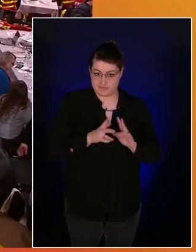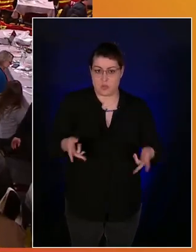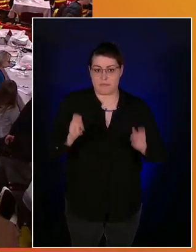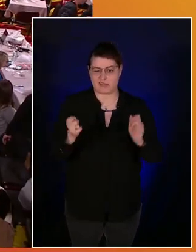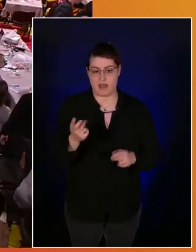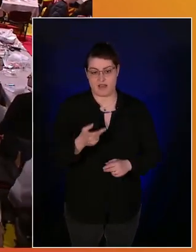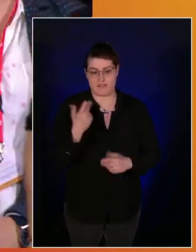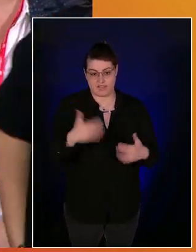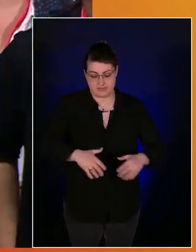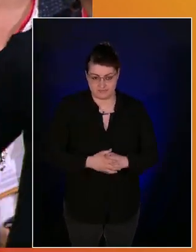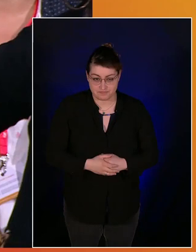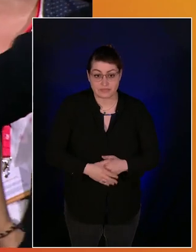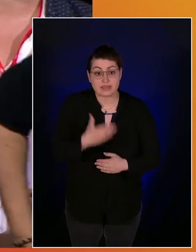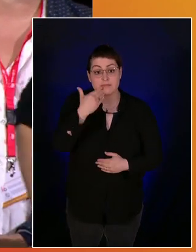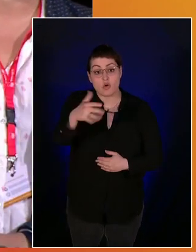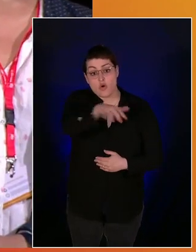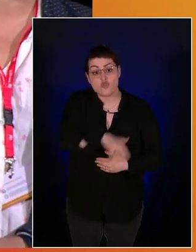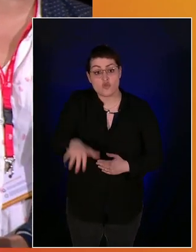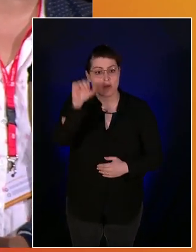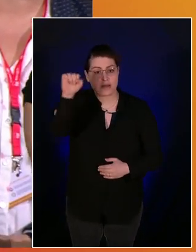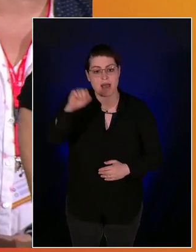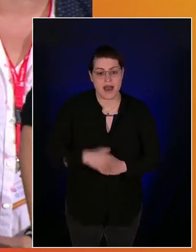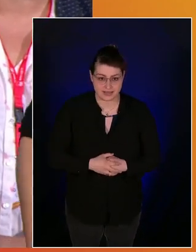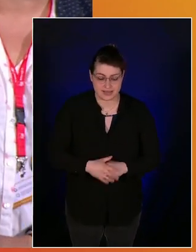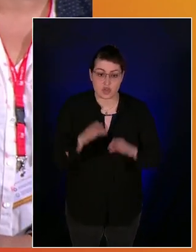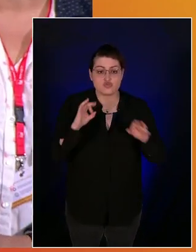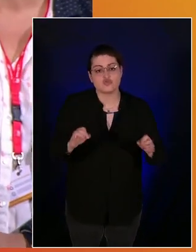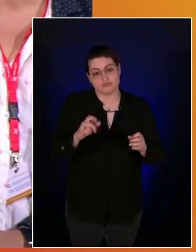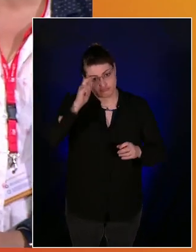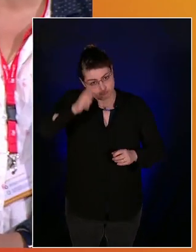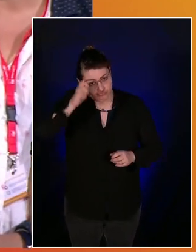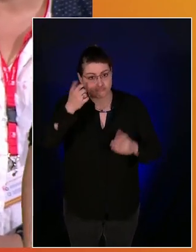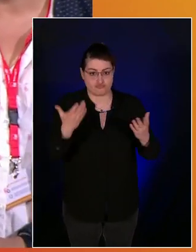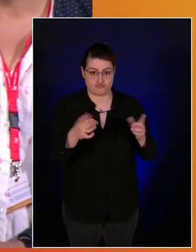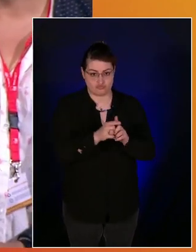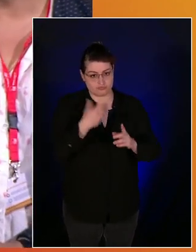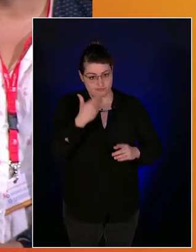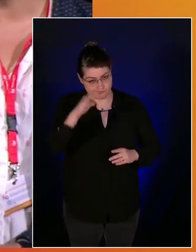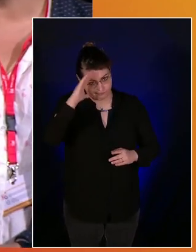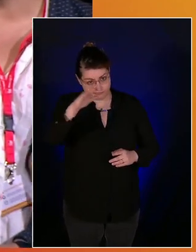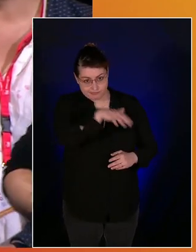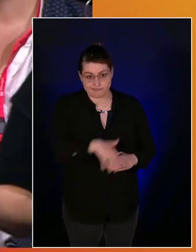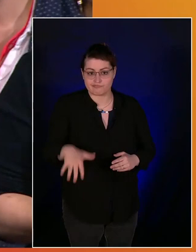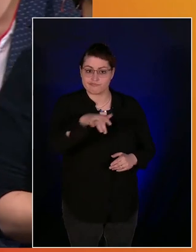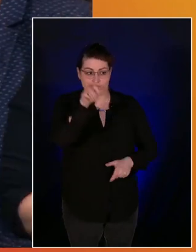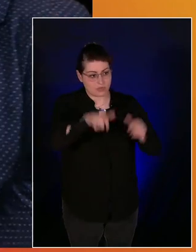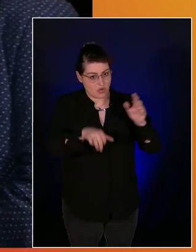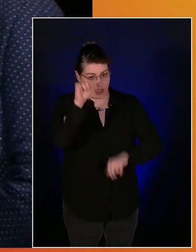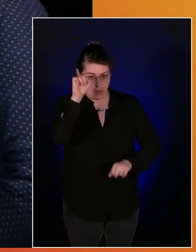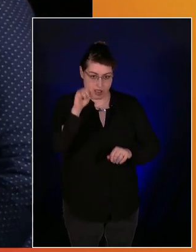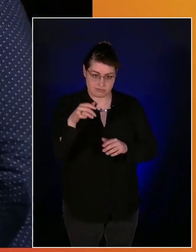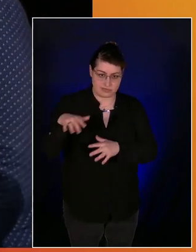Oui. Bonjour les camarades. Oui, naturellement, quelques salutations et quelques hommages à nos camarades qui ont quitté la